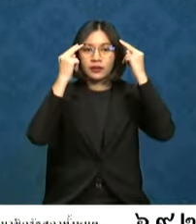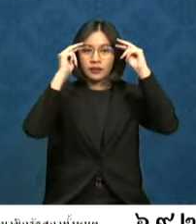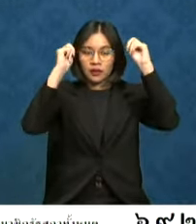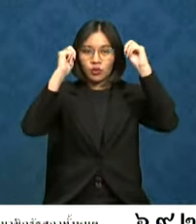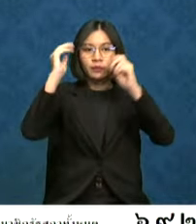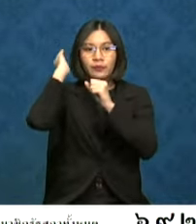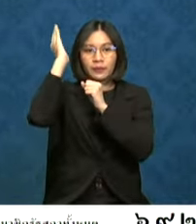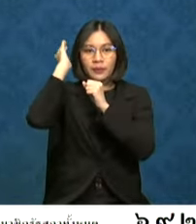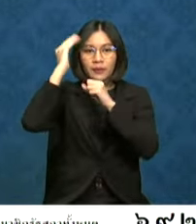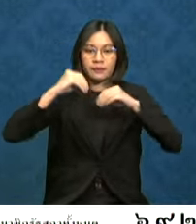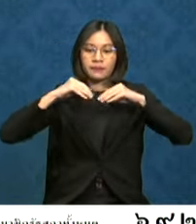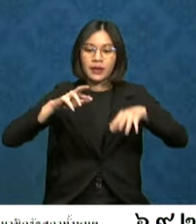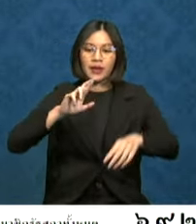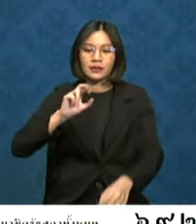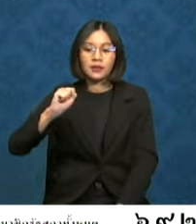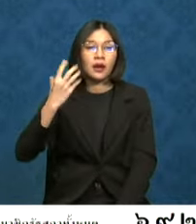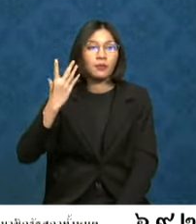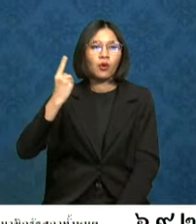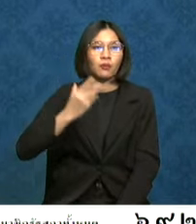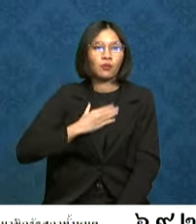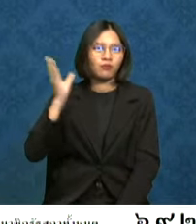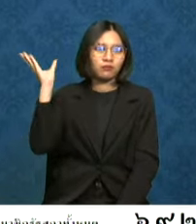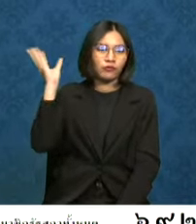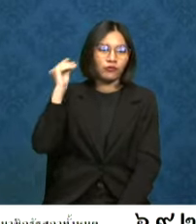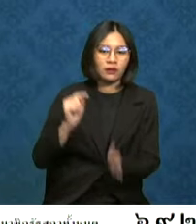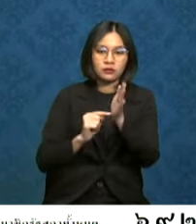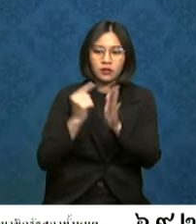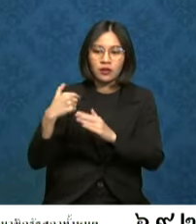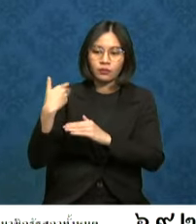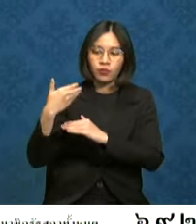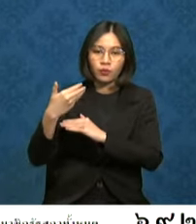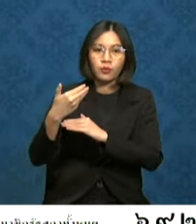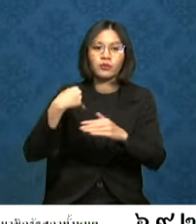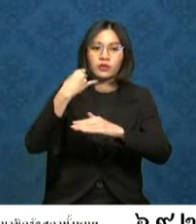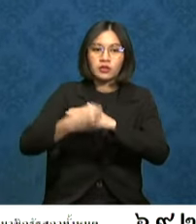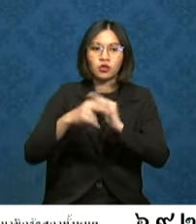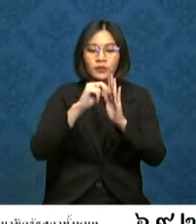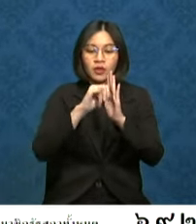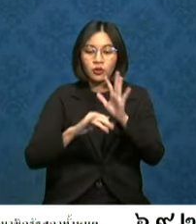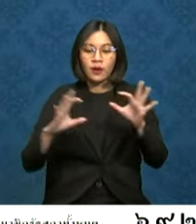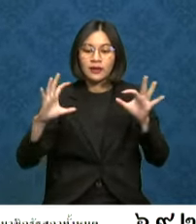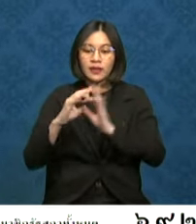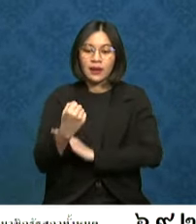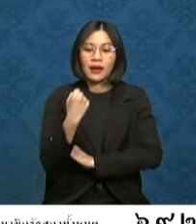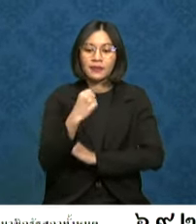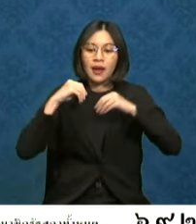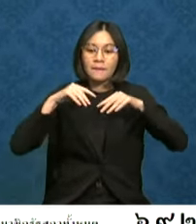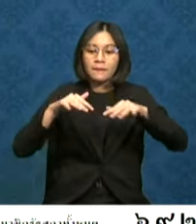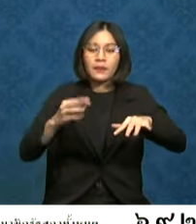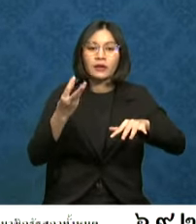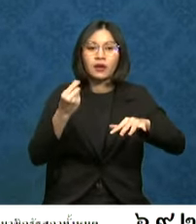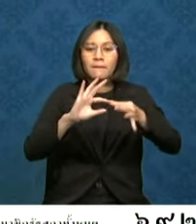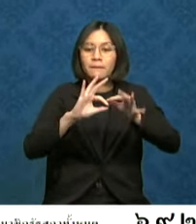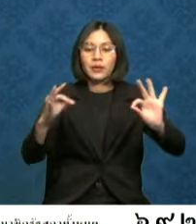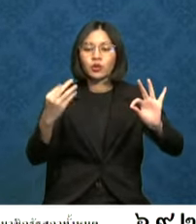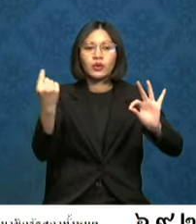sevi motivfallen ได้แฬลงพืสพาไปเมอวานนี้ครัผมนั่งฟังใจตจนจบครัมีนโยบายเกี่วกับการกระจัยอำนาด เพียงแ่ป